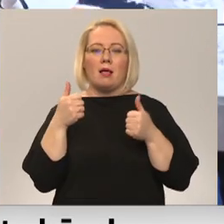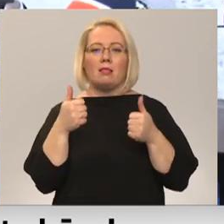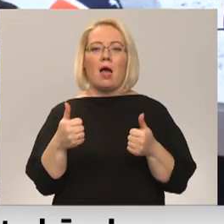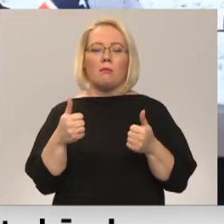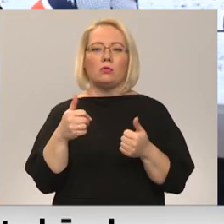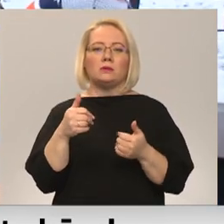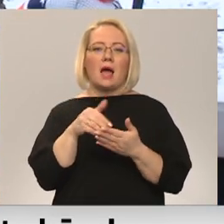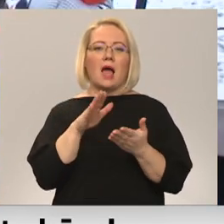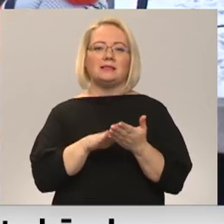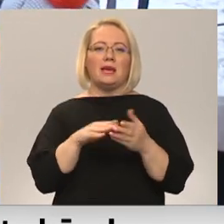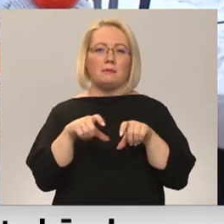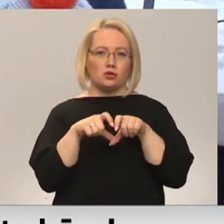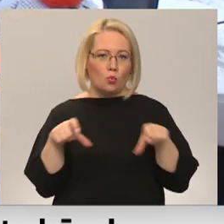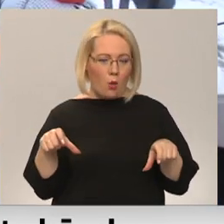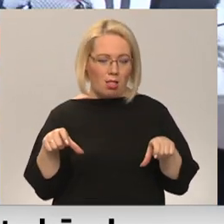školā,